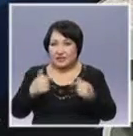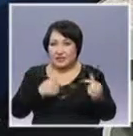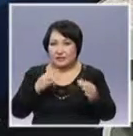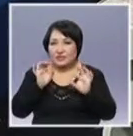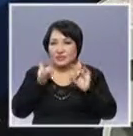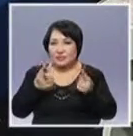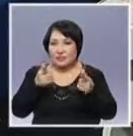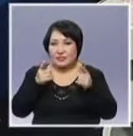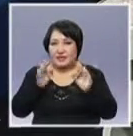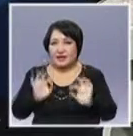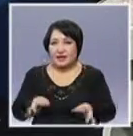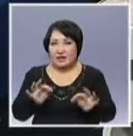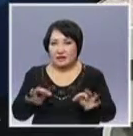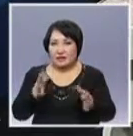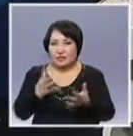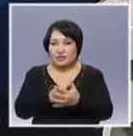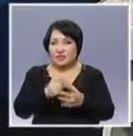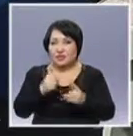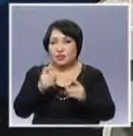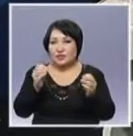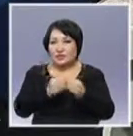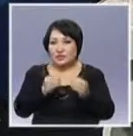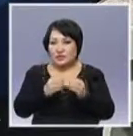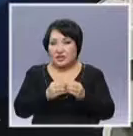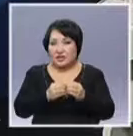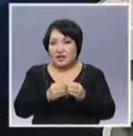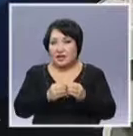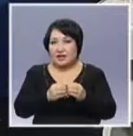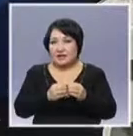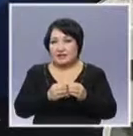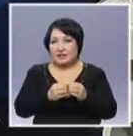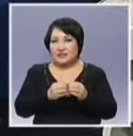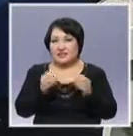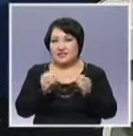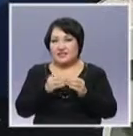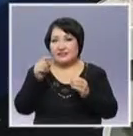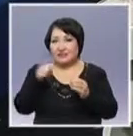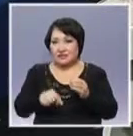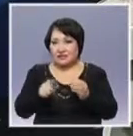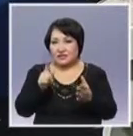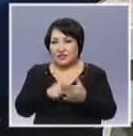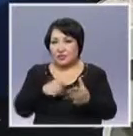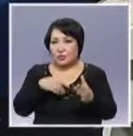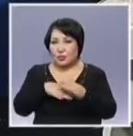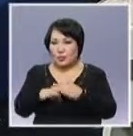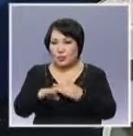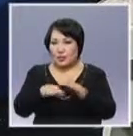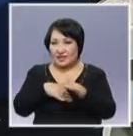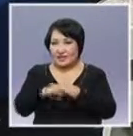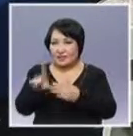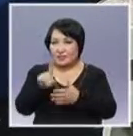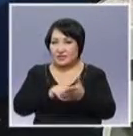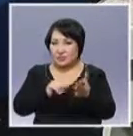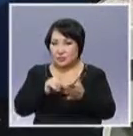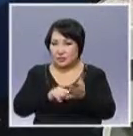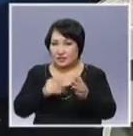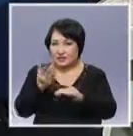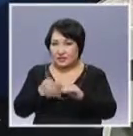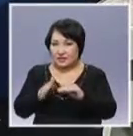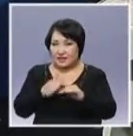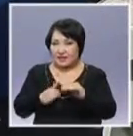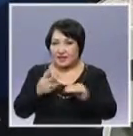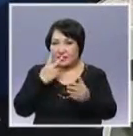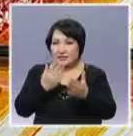тысяч, это же 10 тысяч должен уходить на пенсионный его фонд. А если ему показывают там минимальную